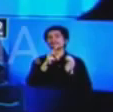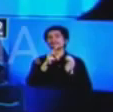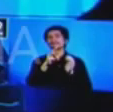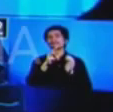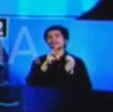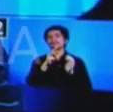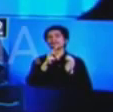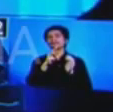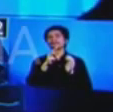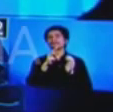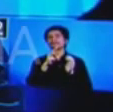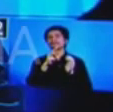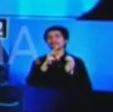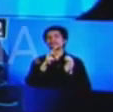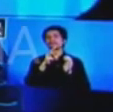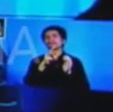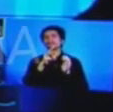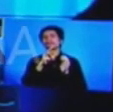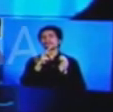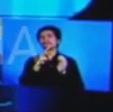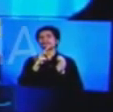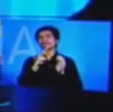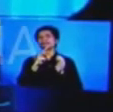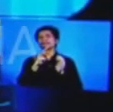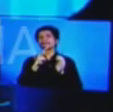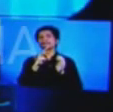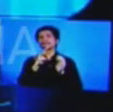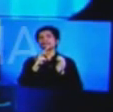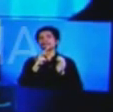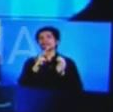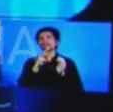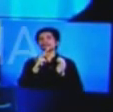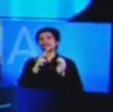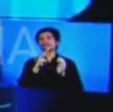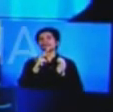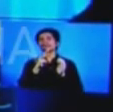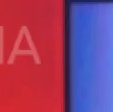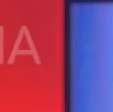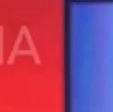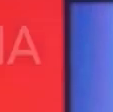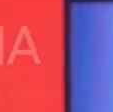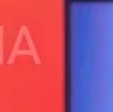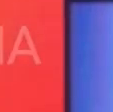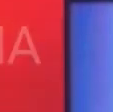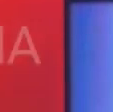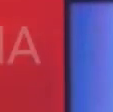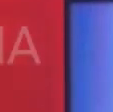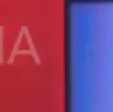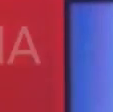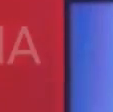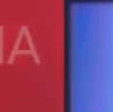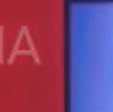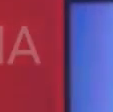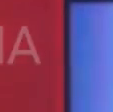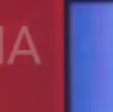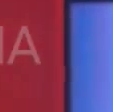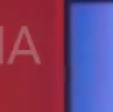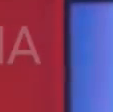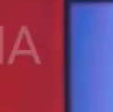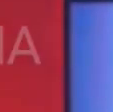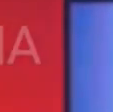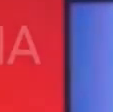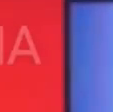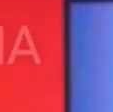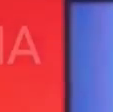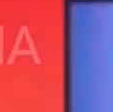sebetulnya Berarti ada topik di bagian situ yang Pak Prabowo Ya seperti Pak Jokowi tadi ada Apakah itu ketidakyakinan apa kurang